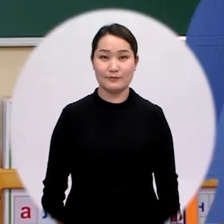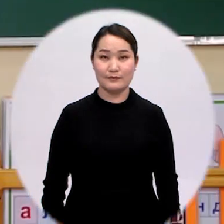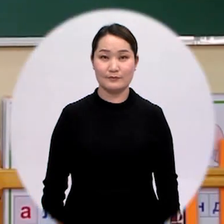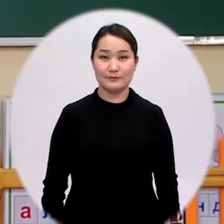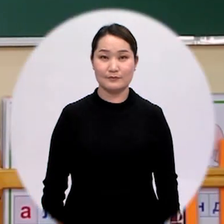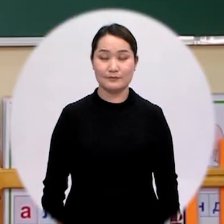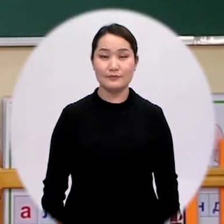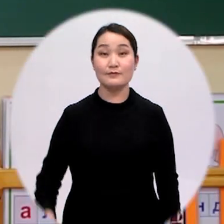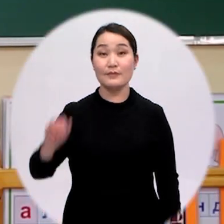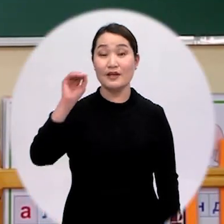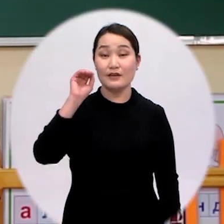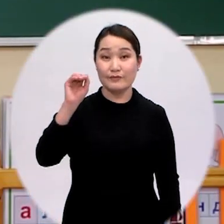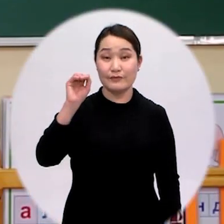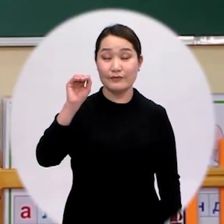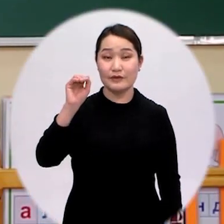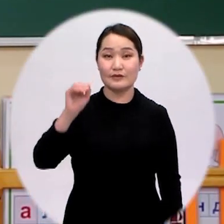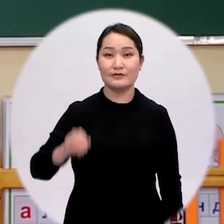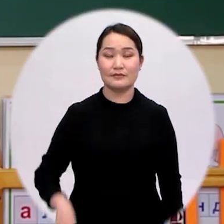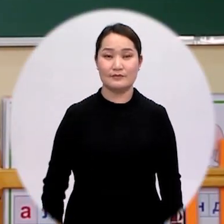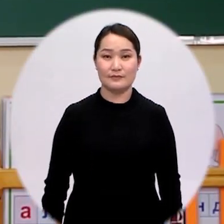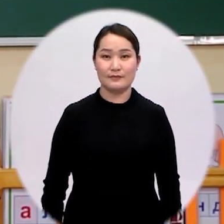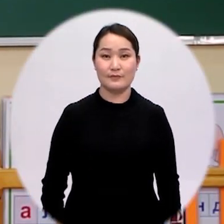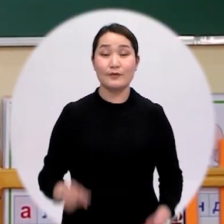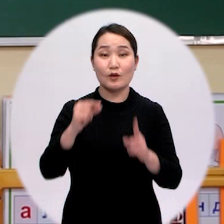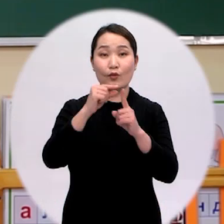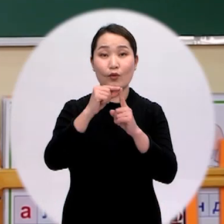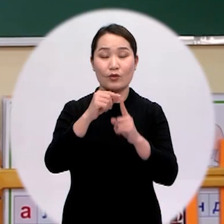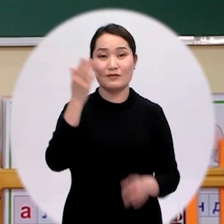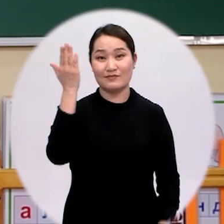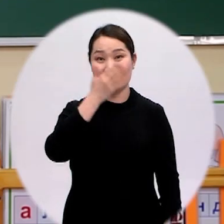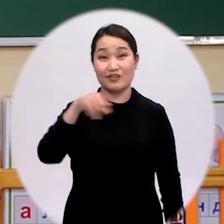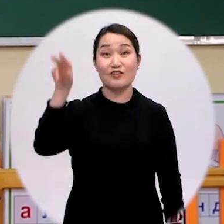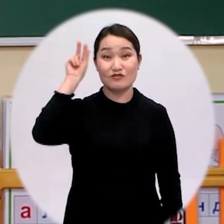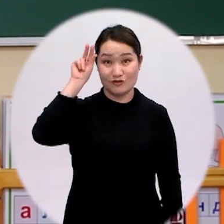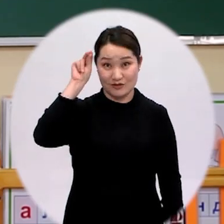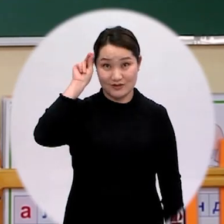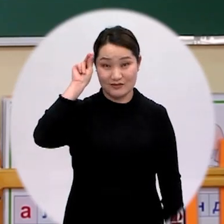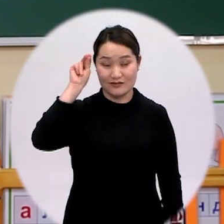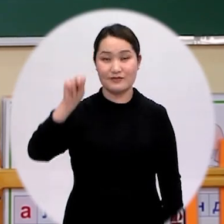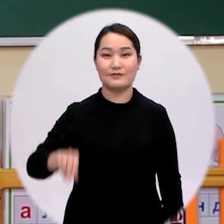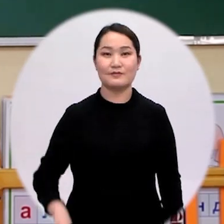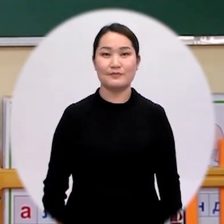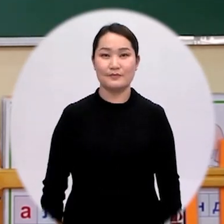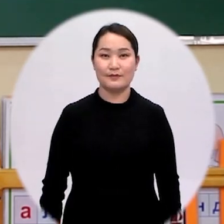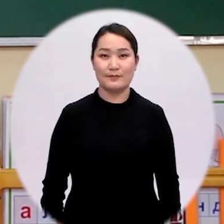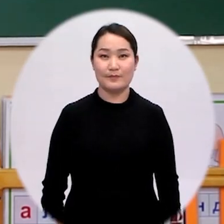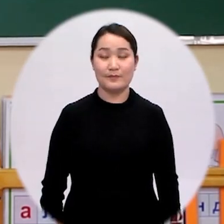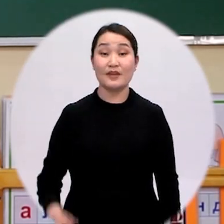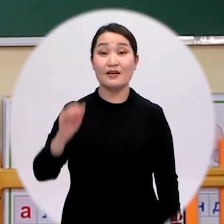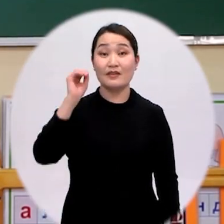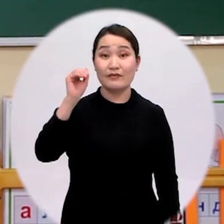Бид F үсэг орсон үг уншиж сурсан. Одоо харин